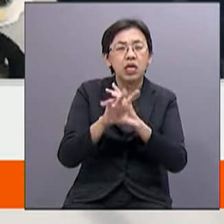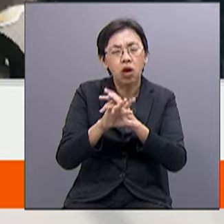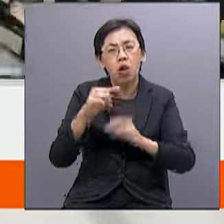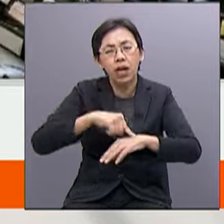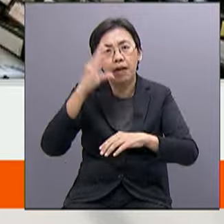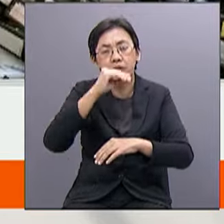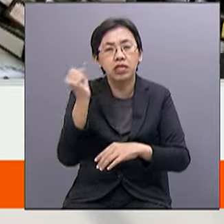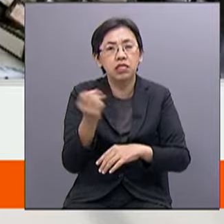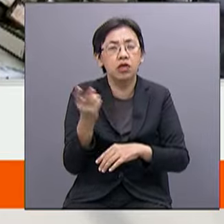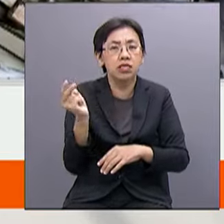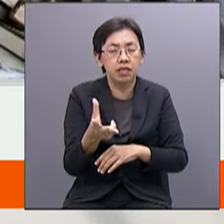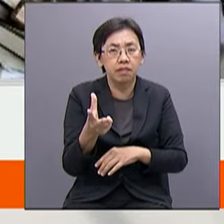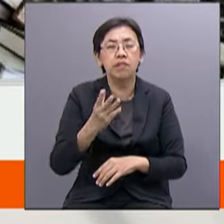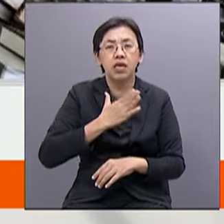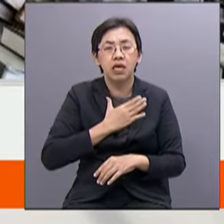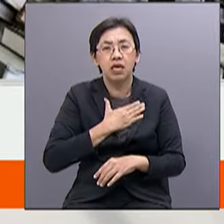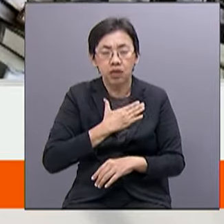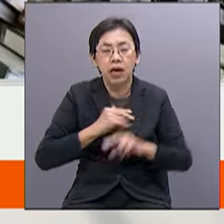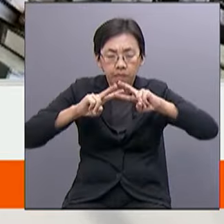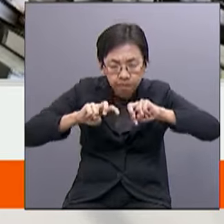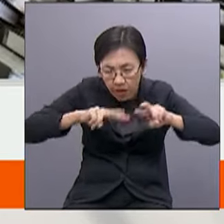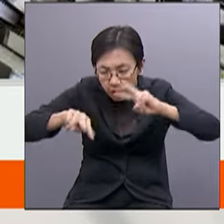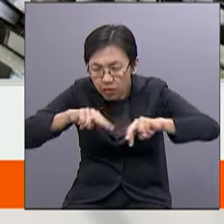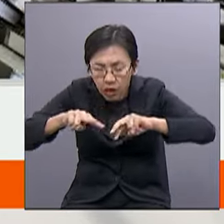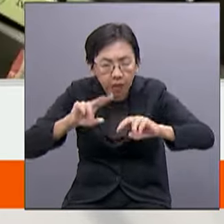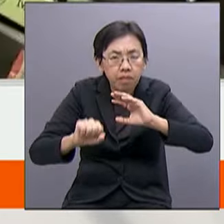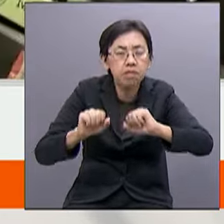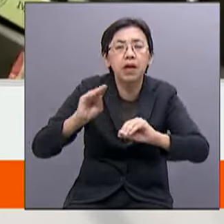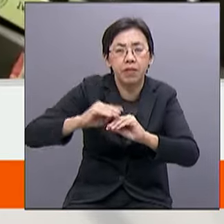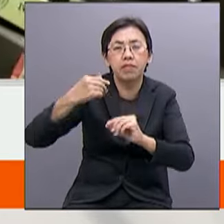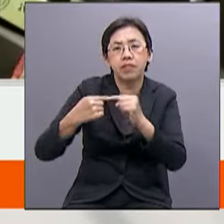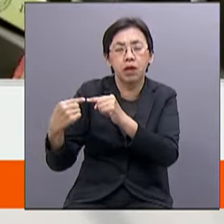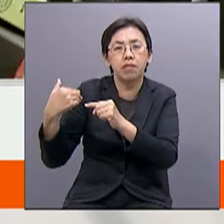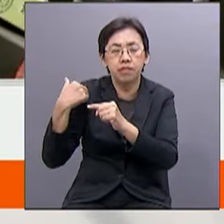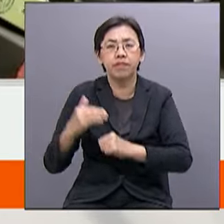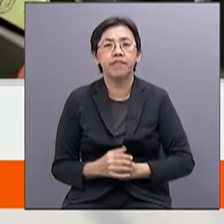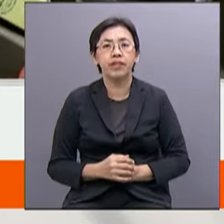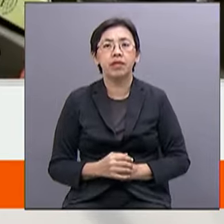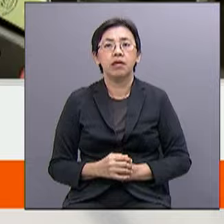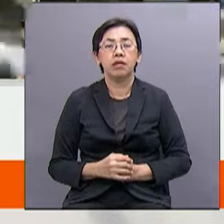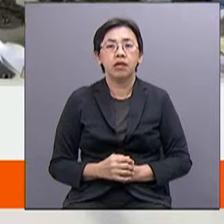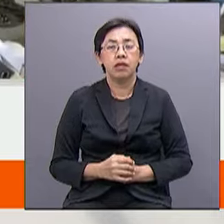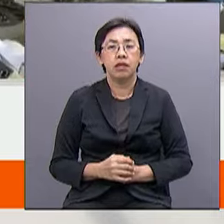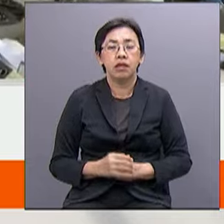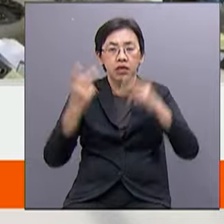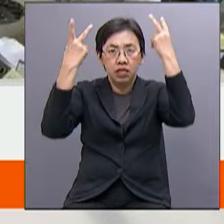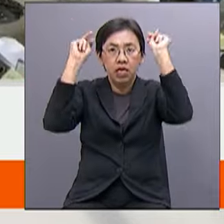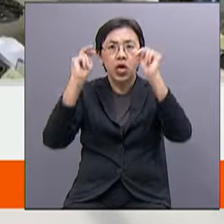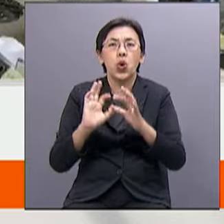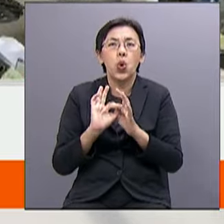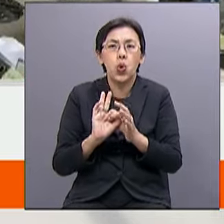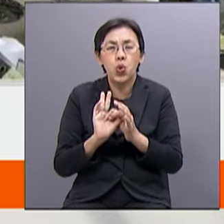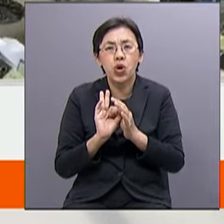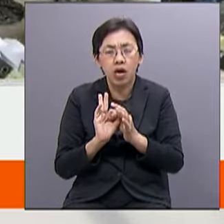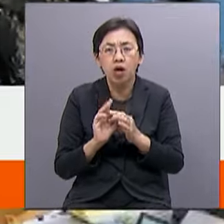ะครับเราก็ยังอยู่ระหว่างการขยายผลอย่างต่อเนื่องครับผมก็ท่านนายกรัฐมนตรีก็มีความห่วงใยครับท่าน